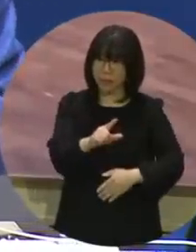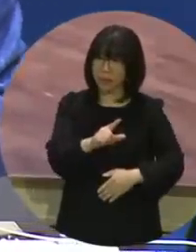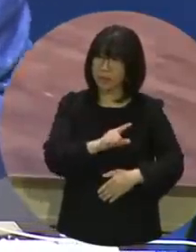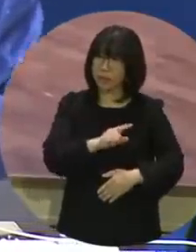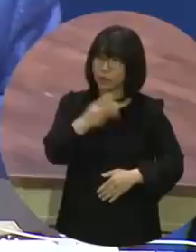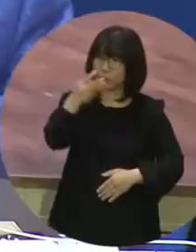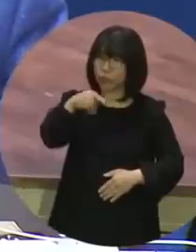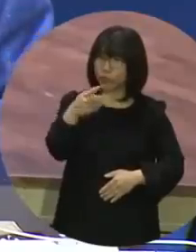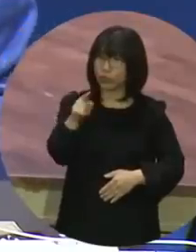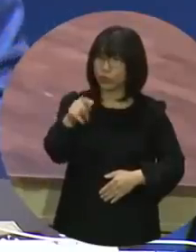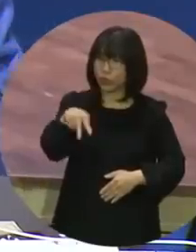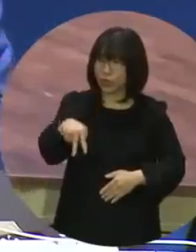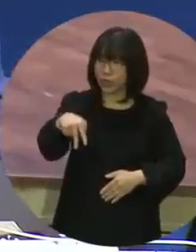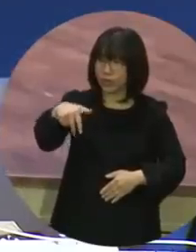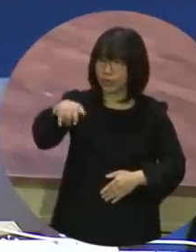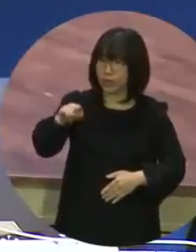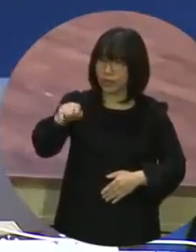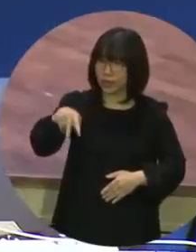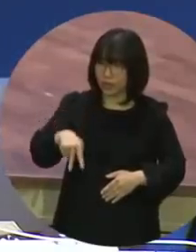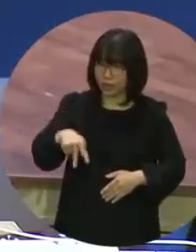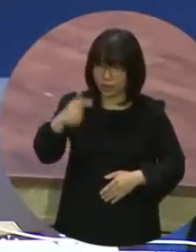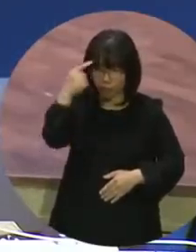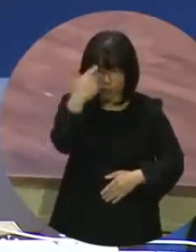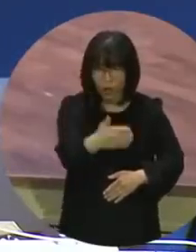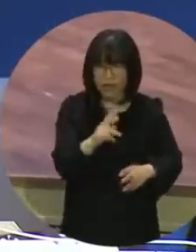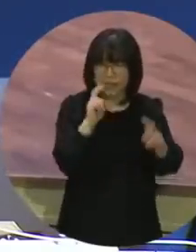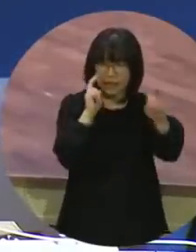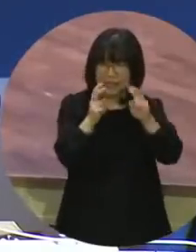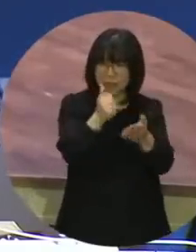투렛 캐시인데 투렛 캐시에게 물었어요.